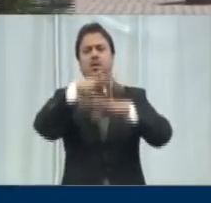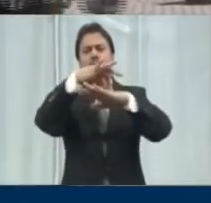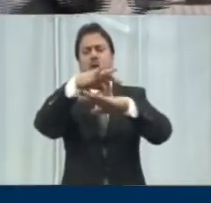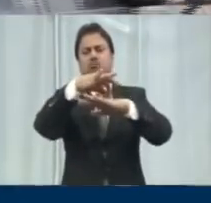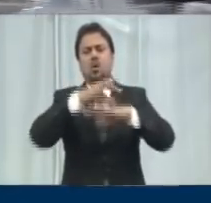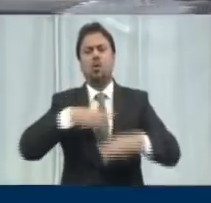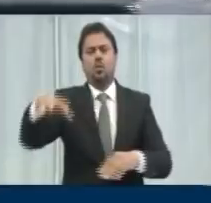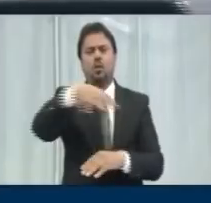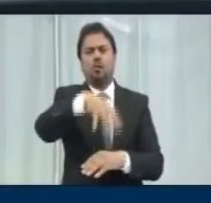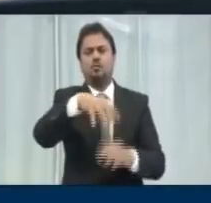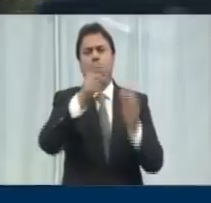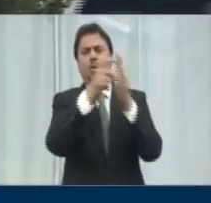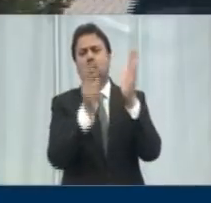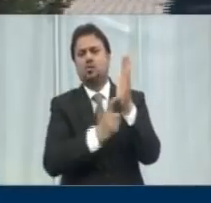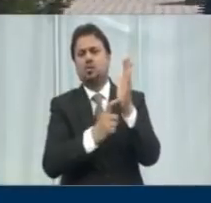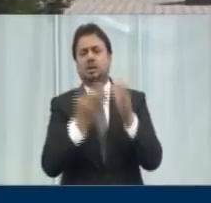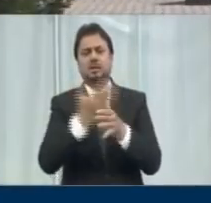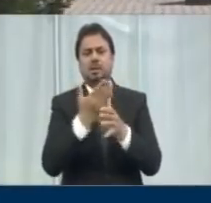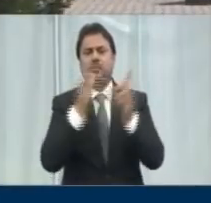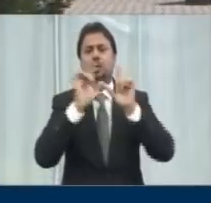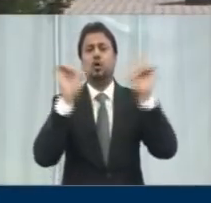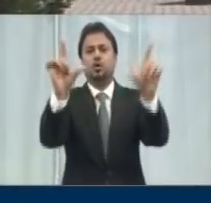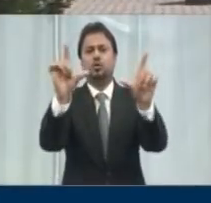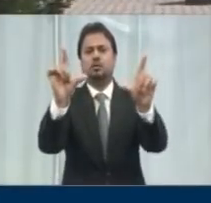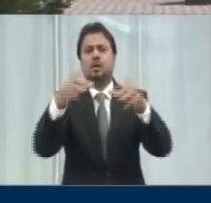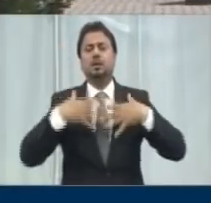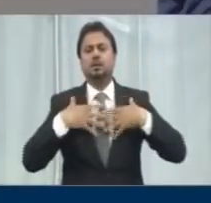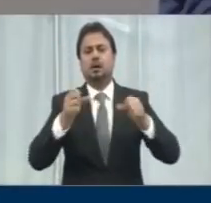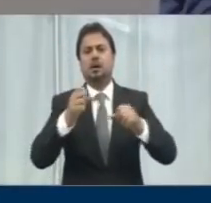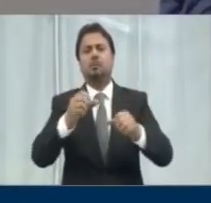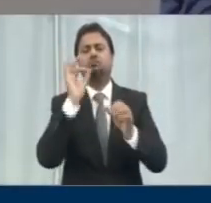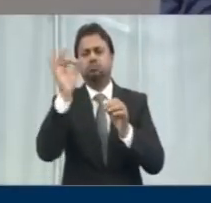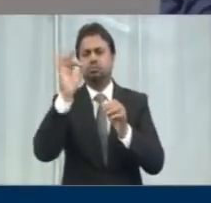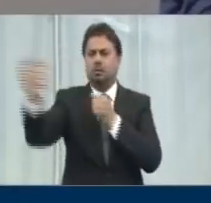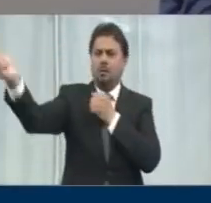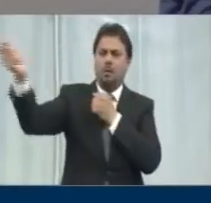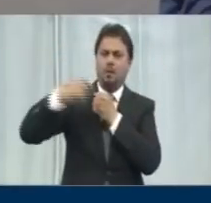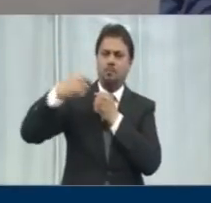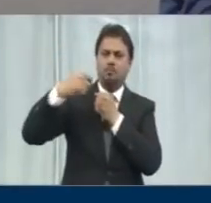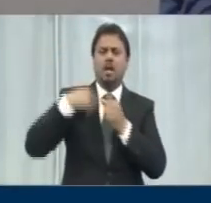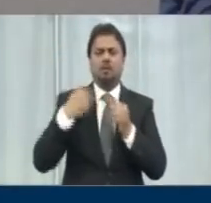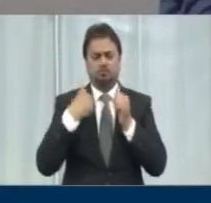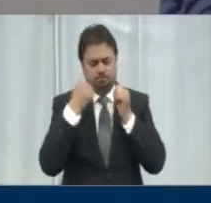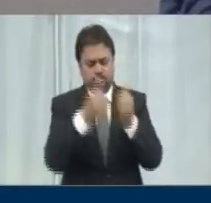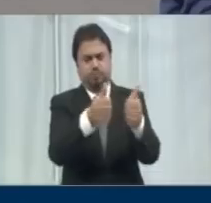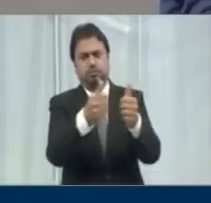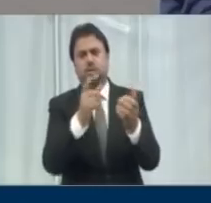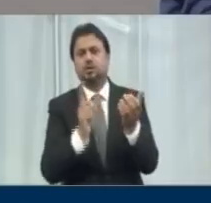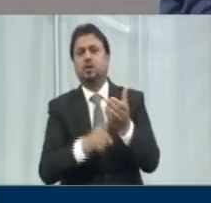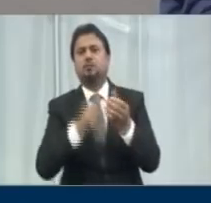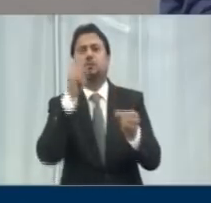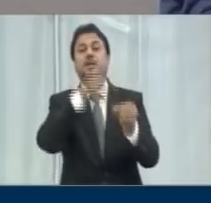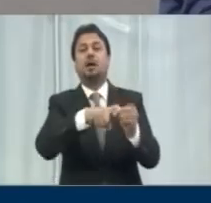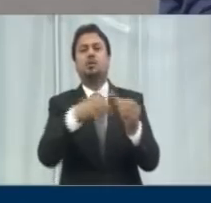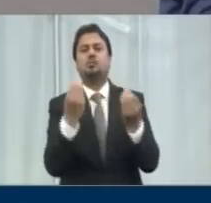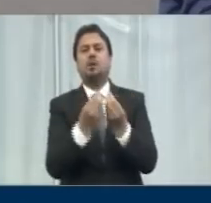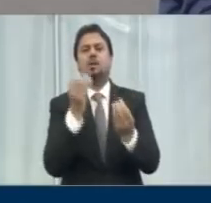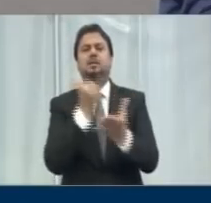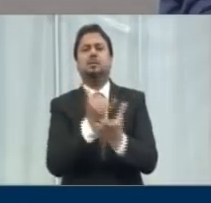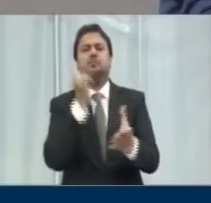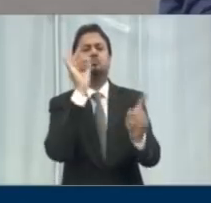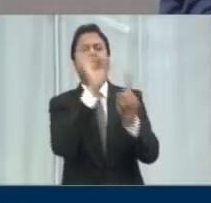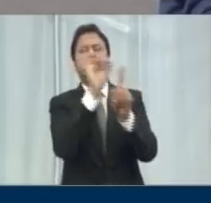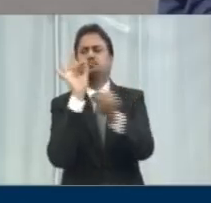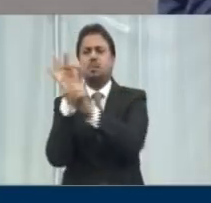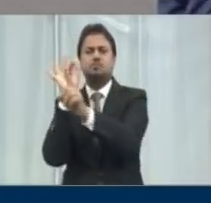والإنسانية بتطبيق مقررات لجنة الصحة والسلامة حرفيا ضمن قطع المسؤولية وبالتعاون مع الجهات ذات